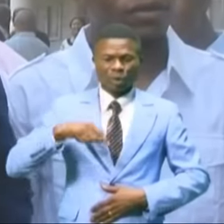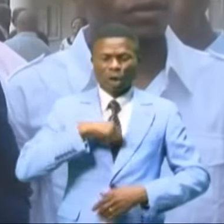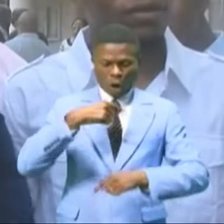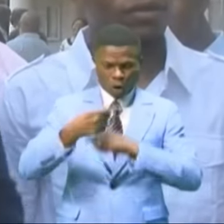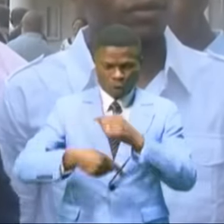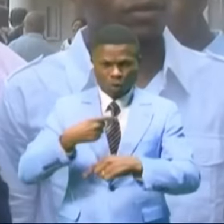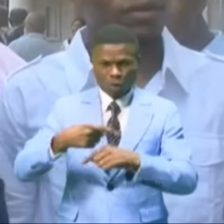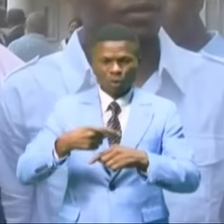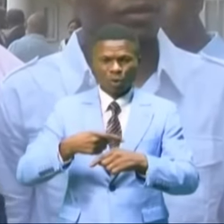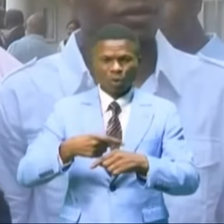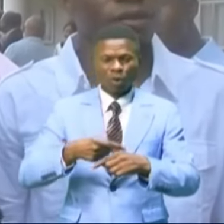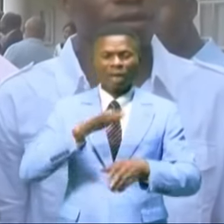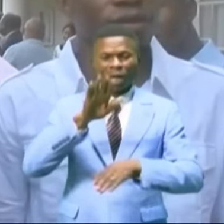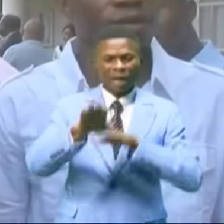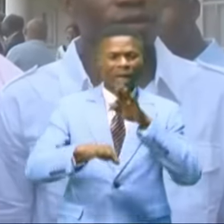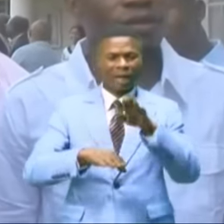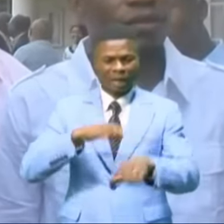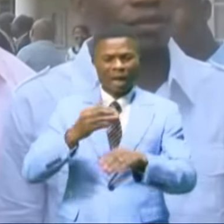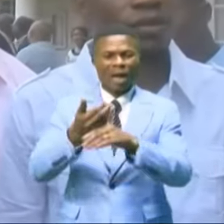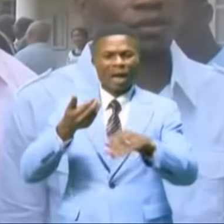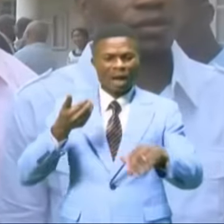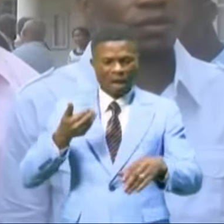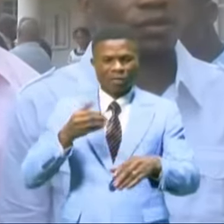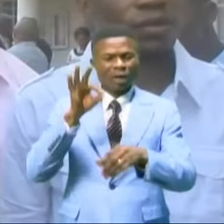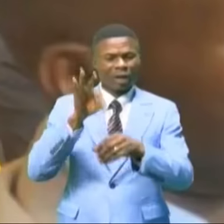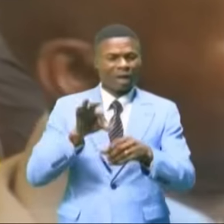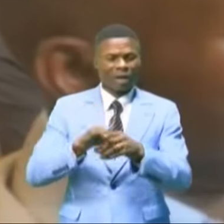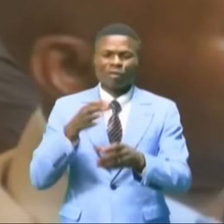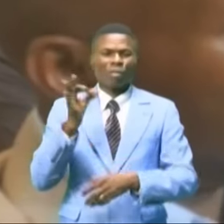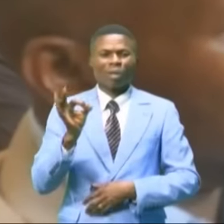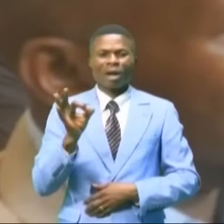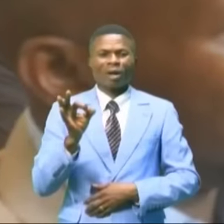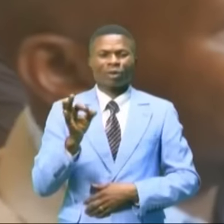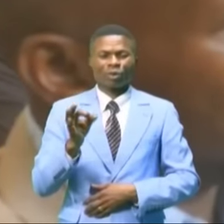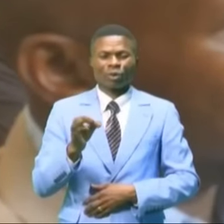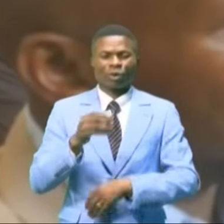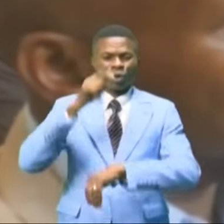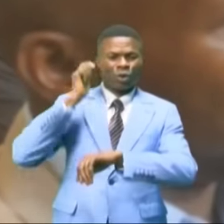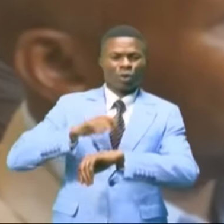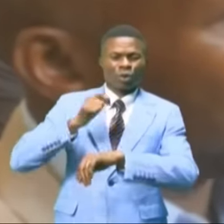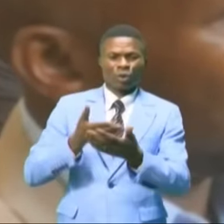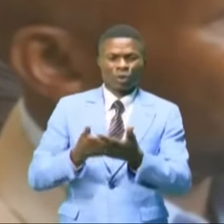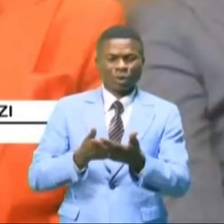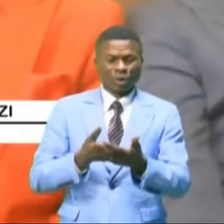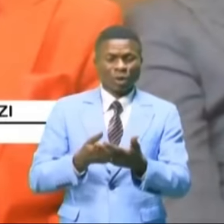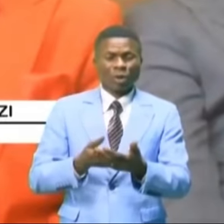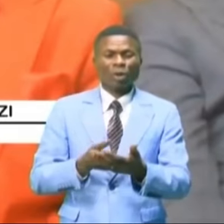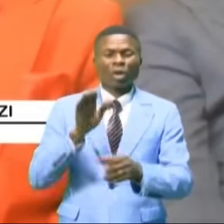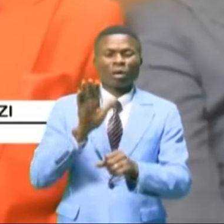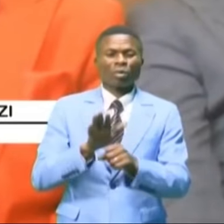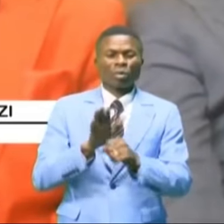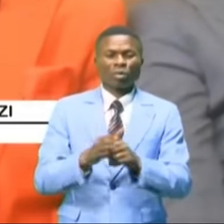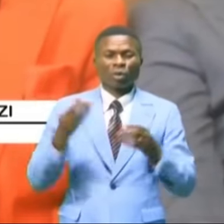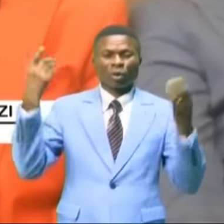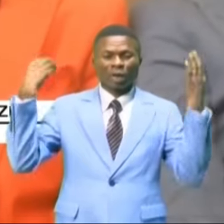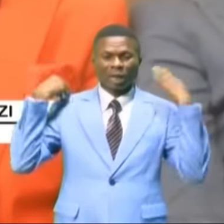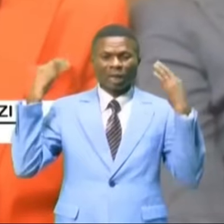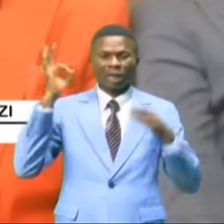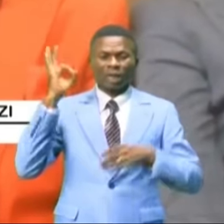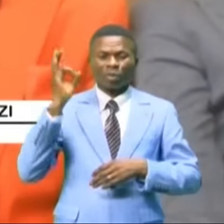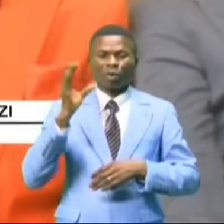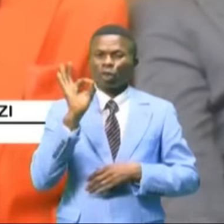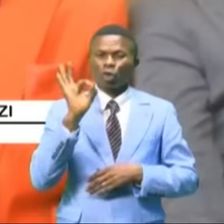déjà cette démarche et avant même que l'élection ait lieu. À cette audience, l'on a noté l'absence de ces nouveaux élus à la direction